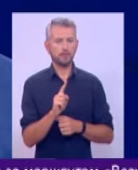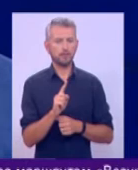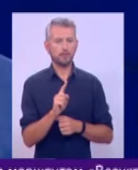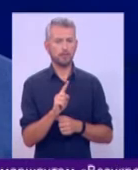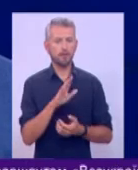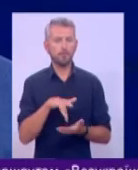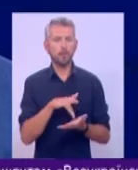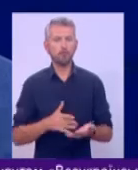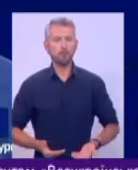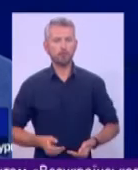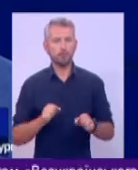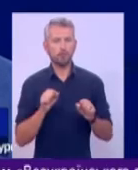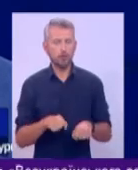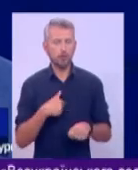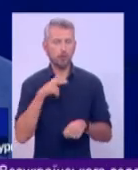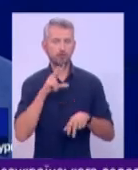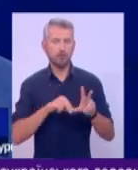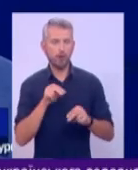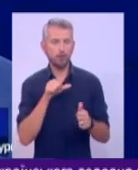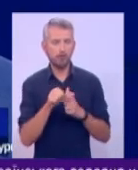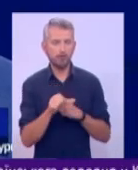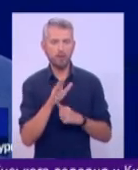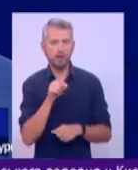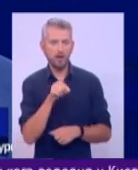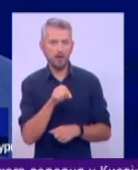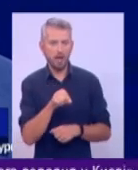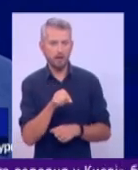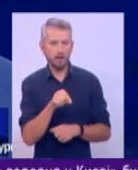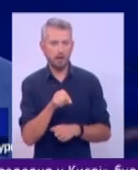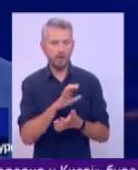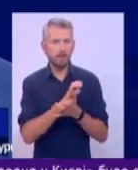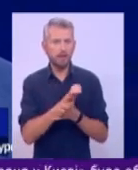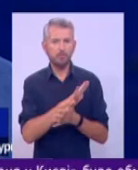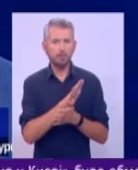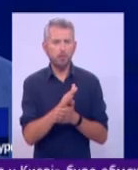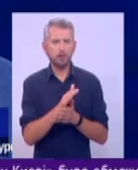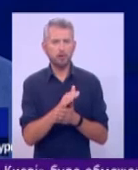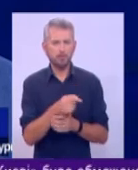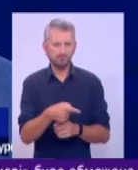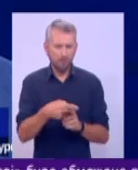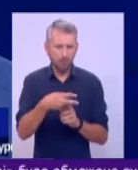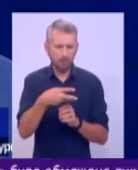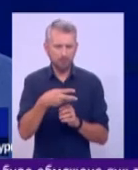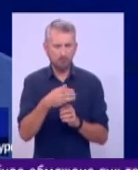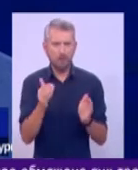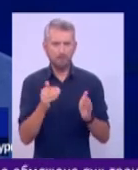в городе жить можно, я считаю, именно вот в этой неплотной малоэтажной застройке.